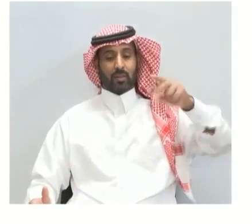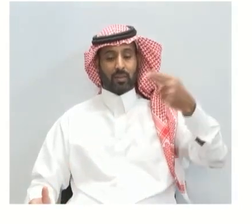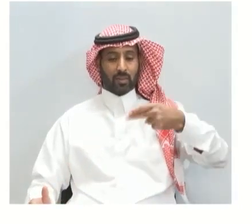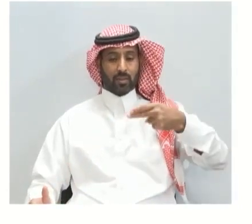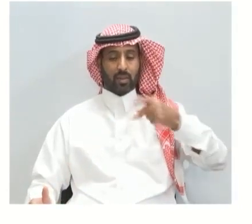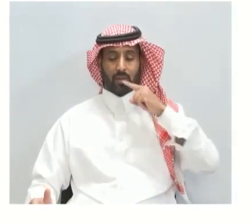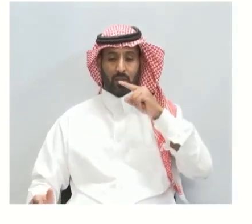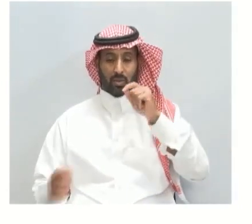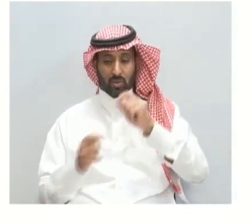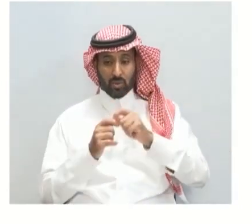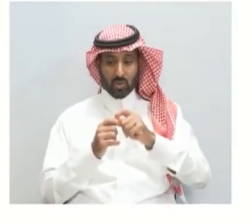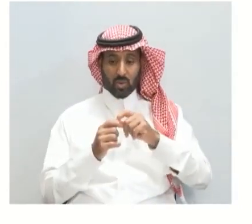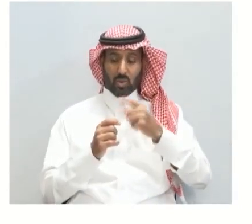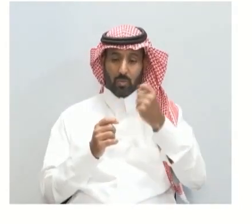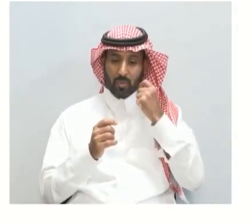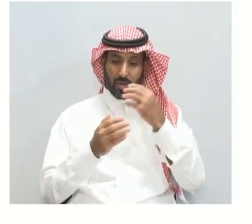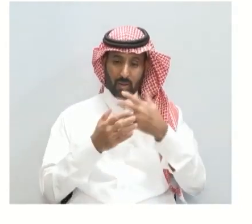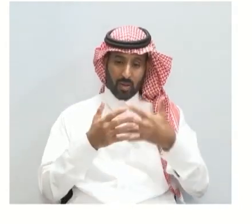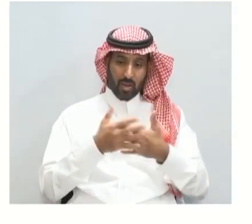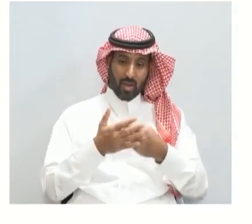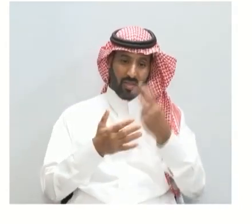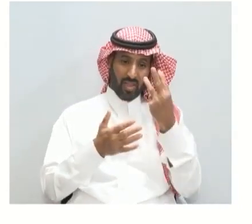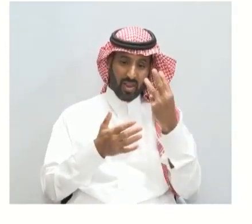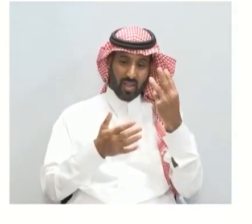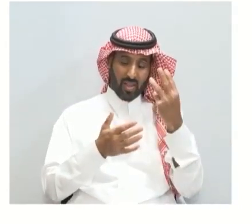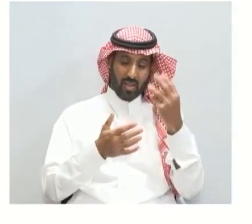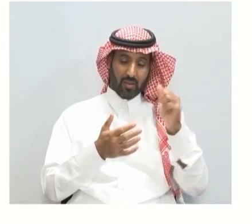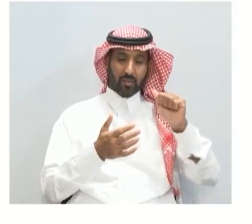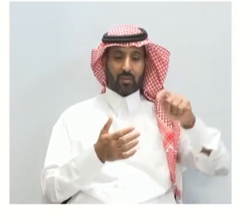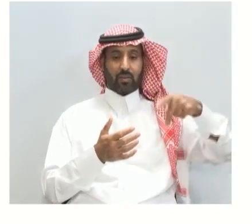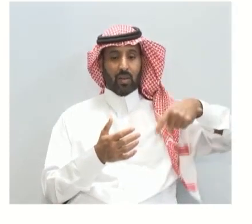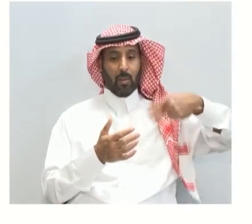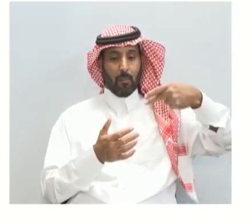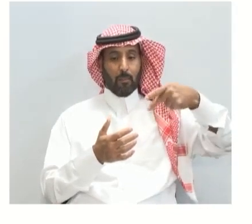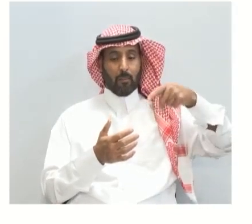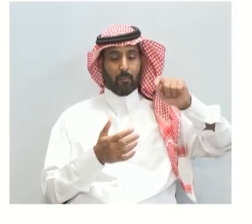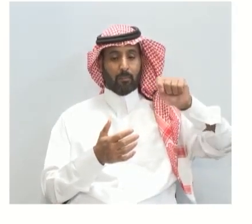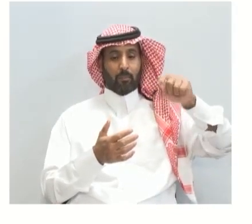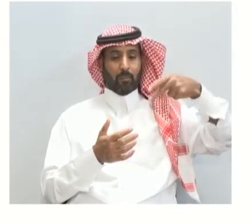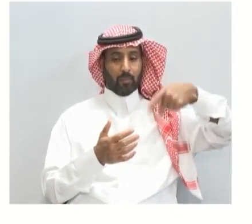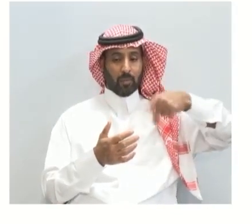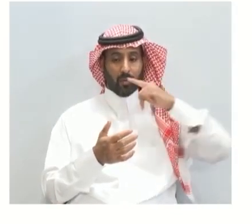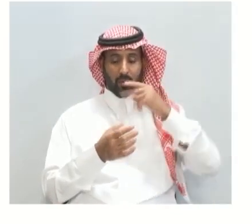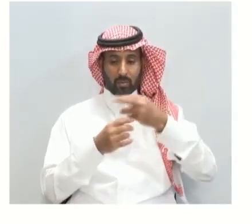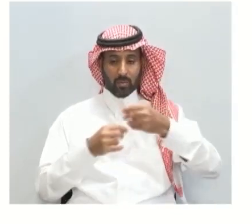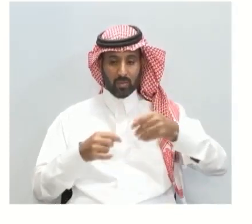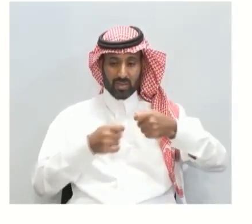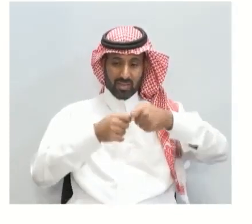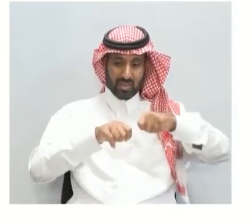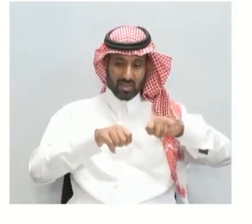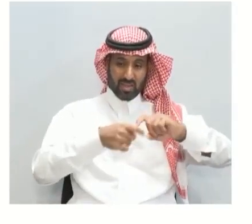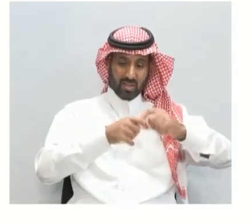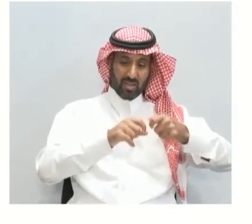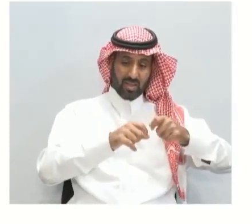لدينا مركبات طاقه او ينتج لدينا ثلاث جزيئات اي تي بي وعلى مستوى الفاد اتش عندما نحلل نكسر هذا